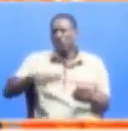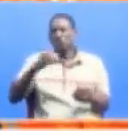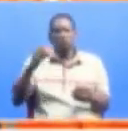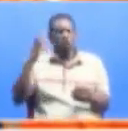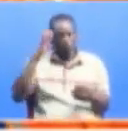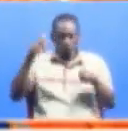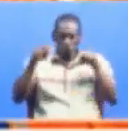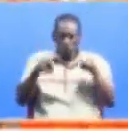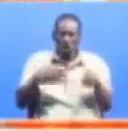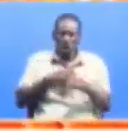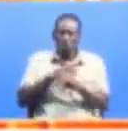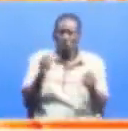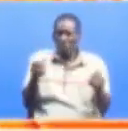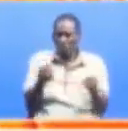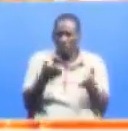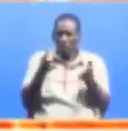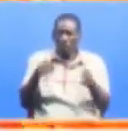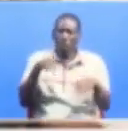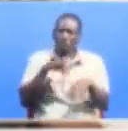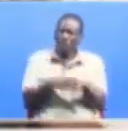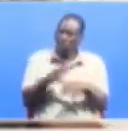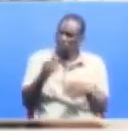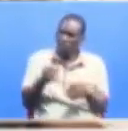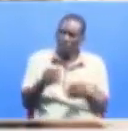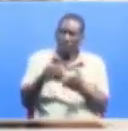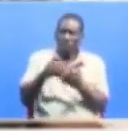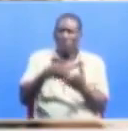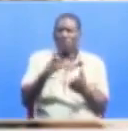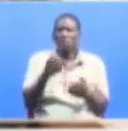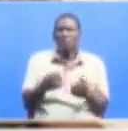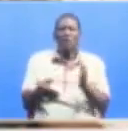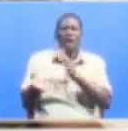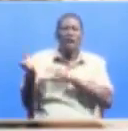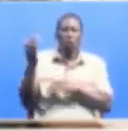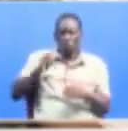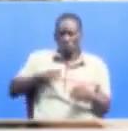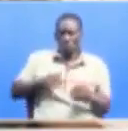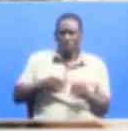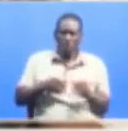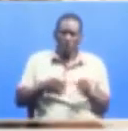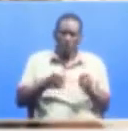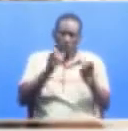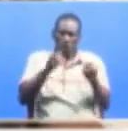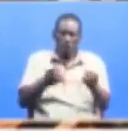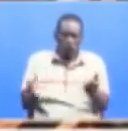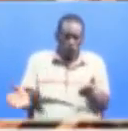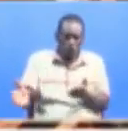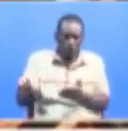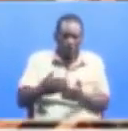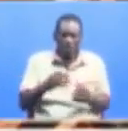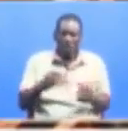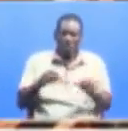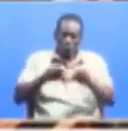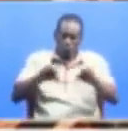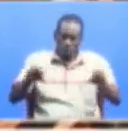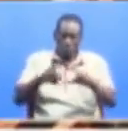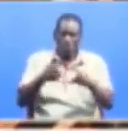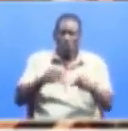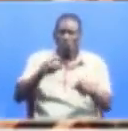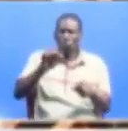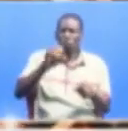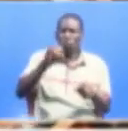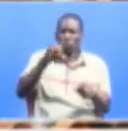tikiti, haku ana pesa, sasa nikipata naenda kumutumania. Previously, the women individually collected tons of scrap metals from soda